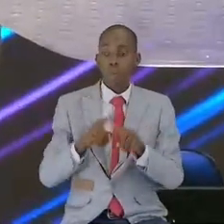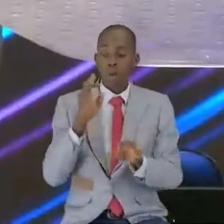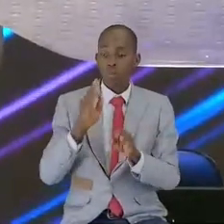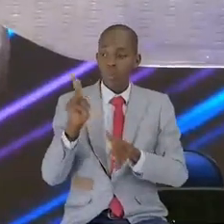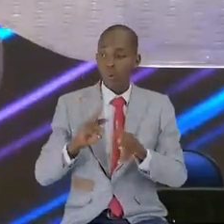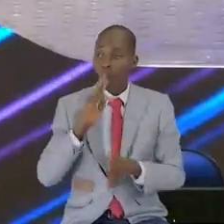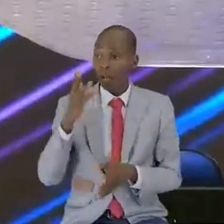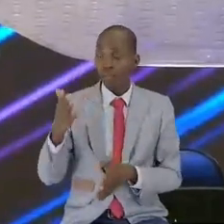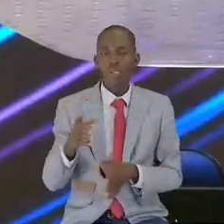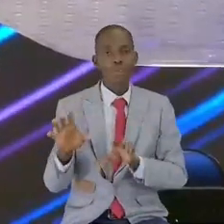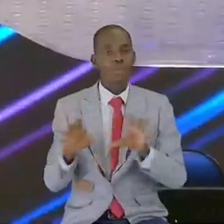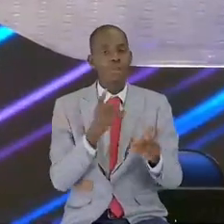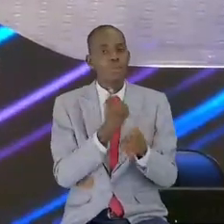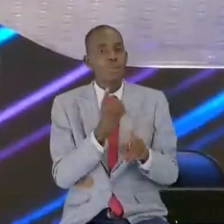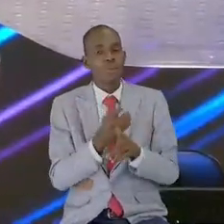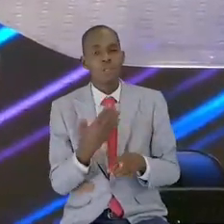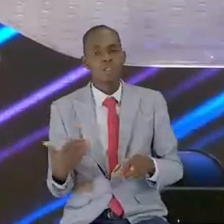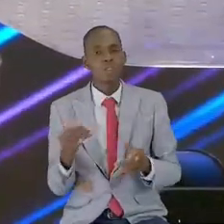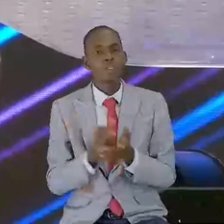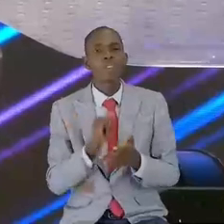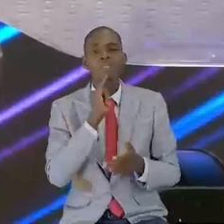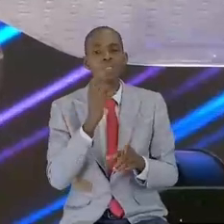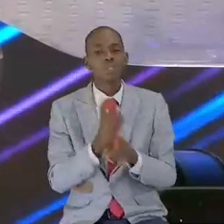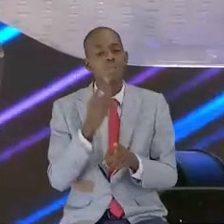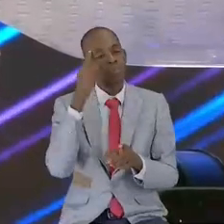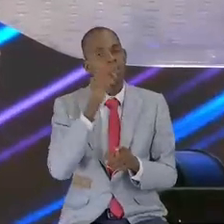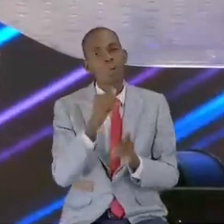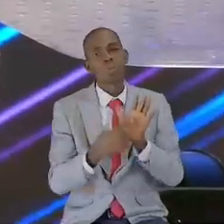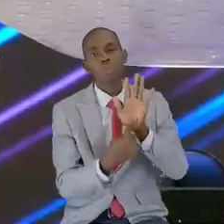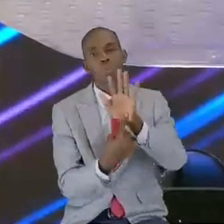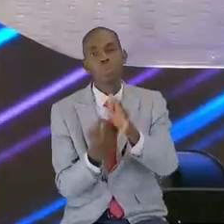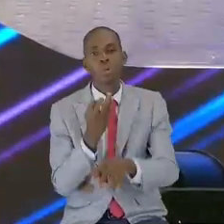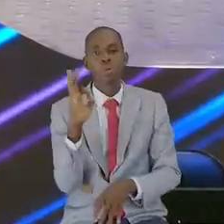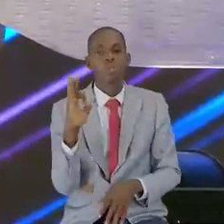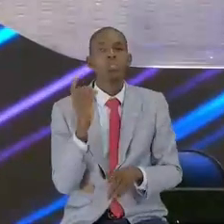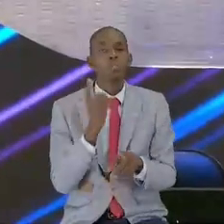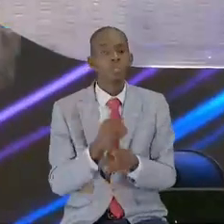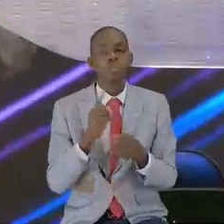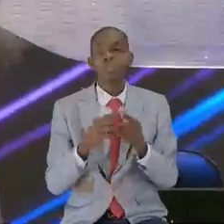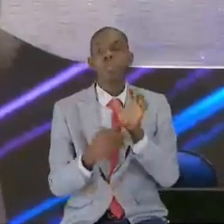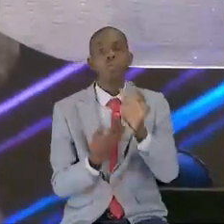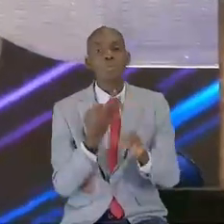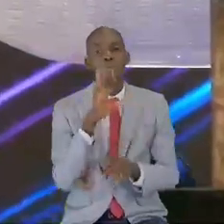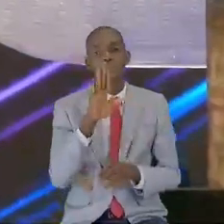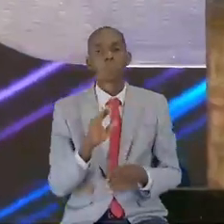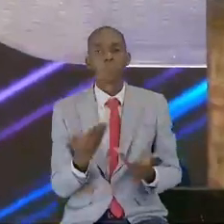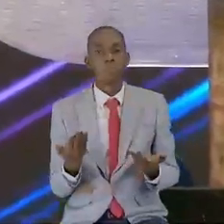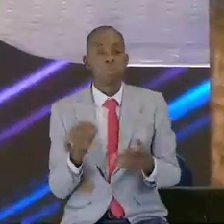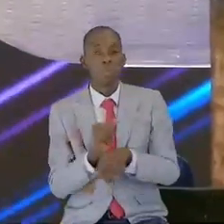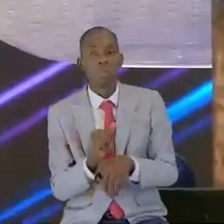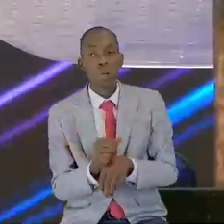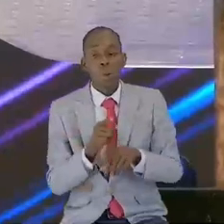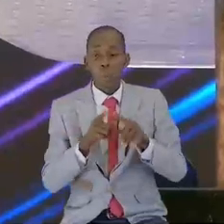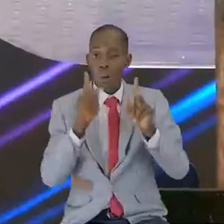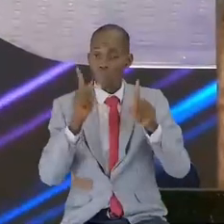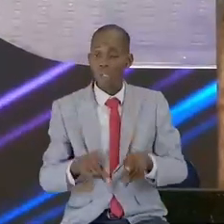font bien. Ça, c'est extérieur. Ils le font pour démonstration. Ils le font pour exhibition. Mais la personne qui